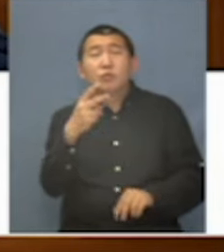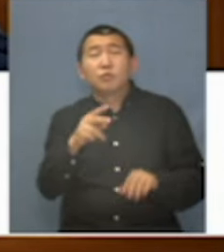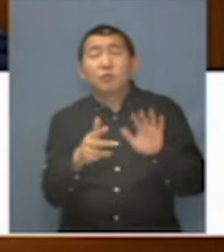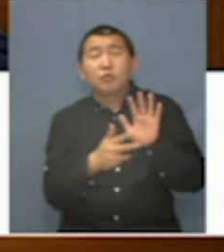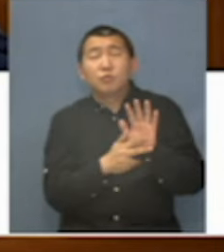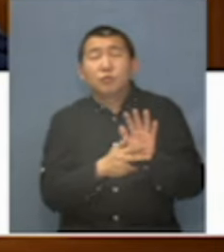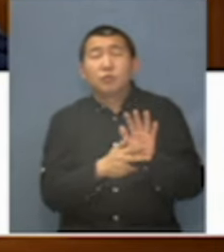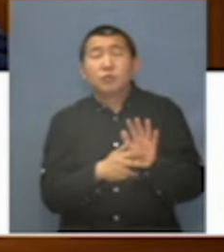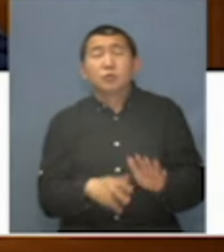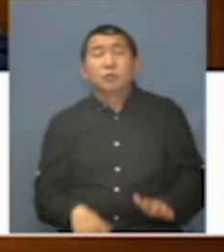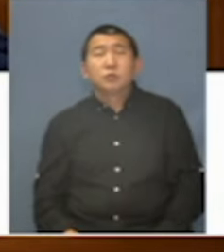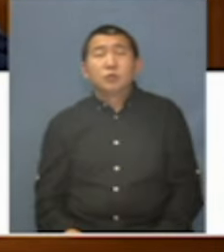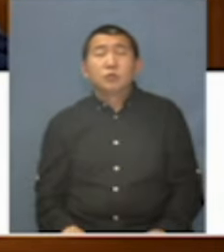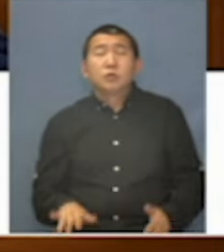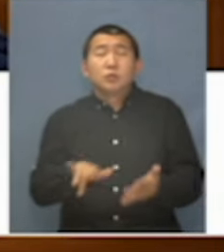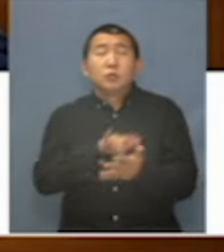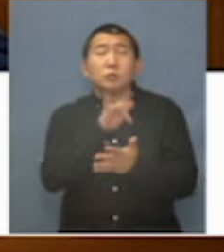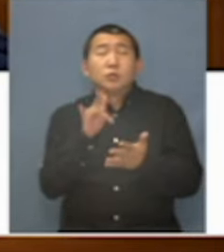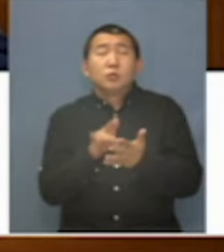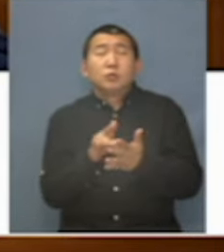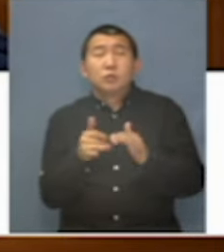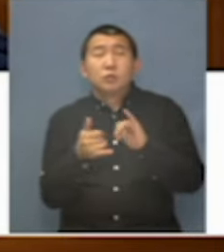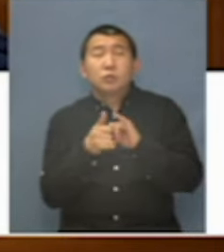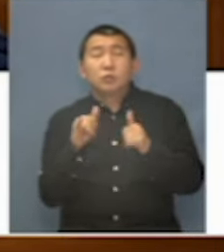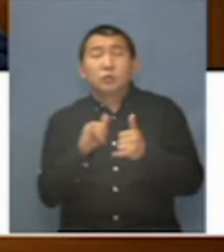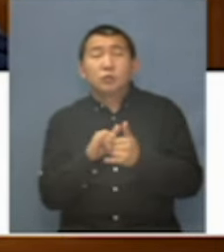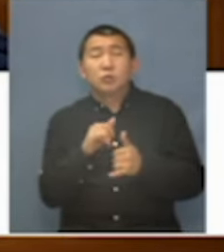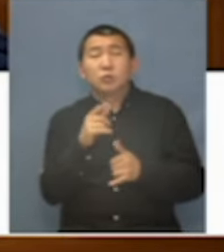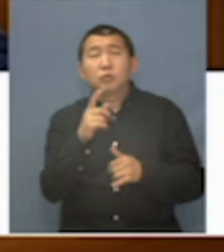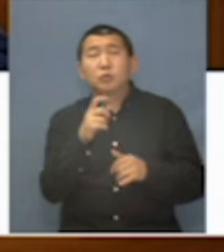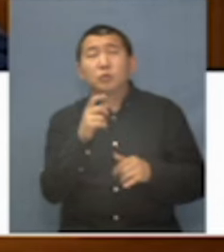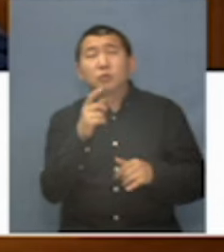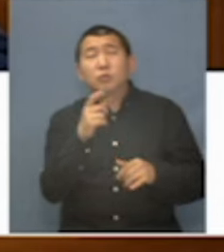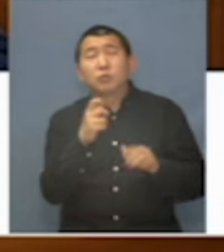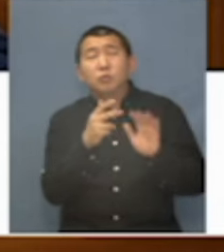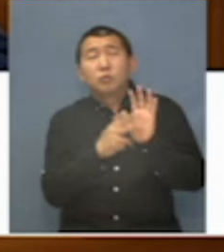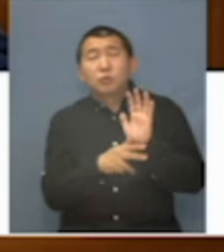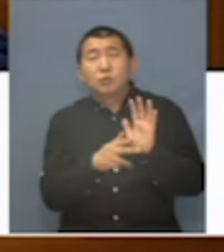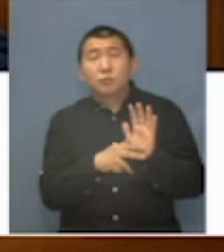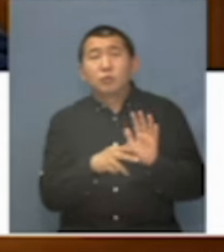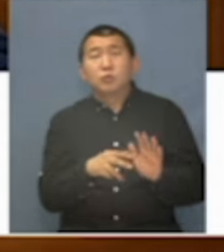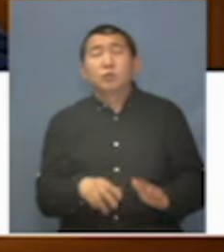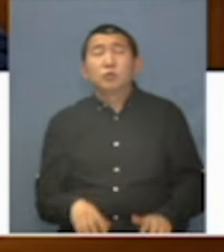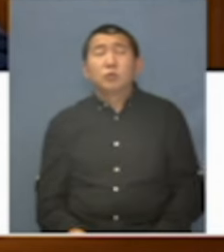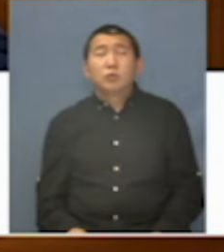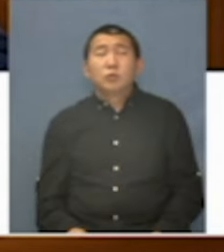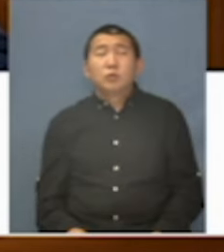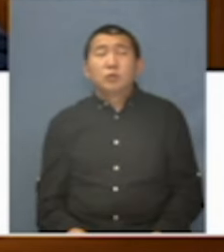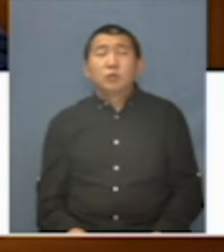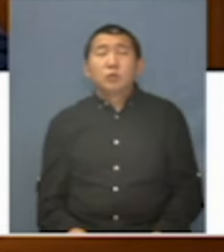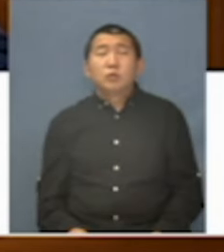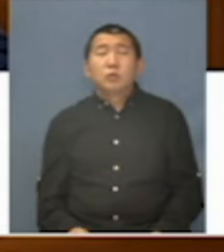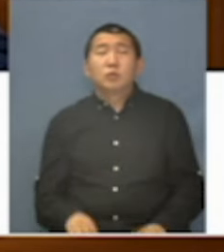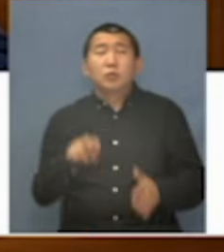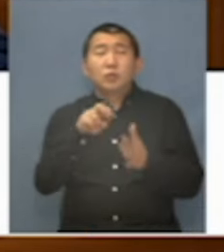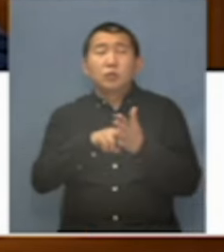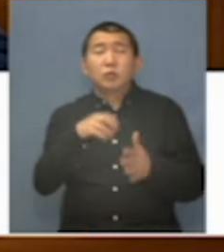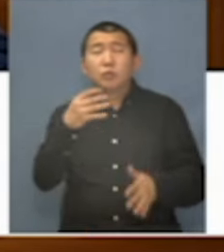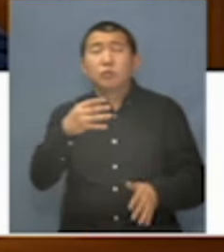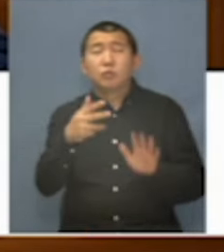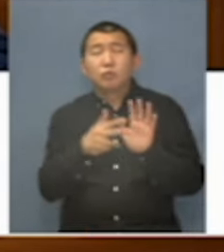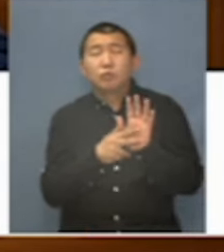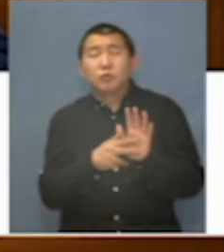владельцев квартир. В городах Усть-Каменогорск 180 и в Риддере 48 путем сноса 42 аварийных многоэтажных жилых